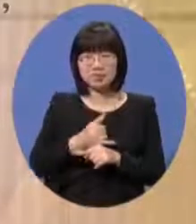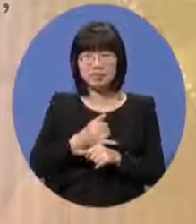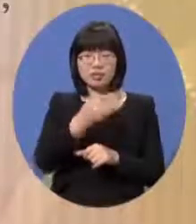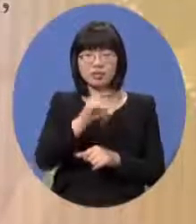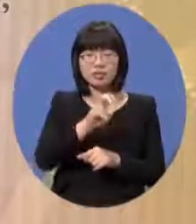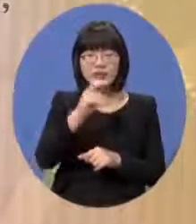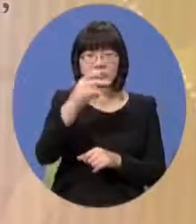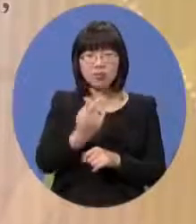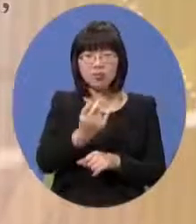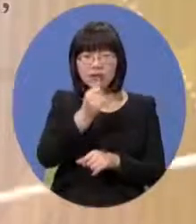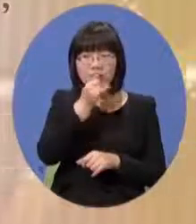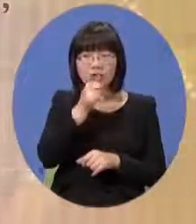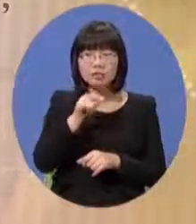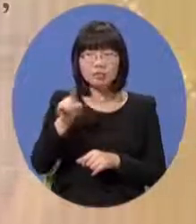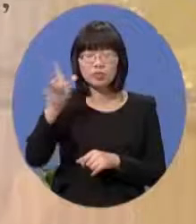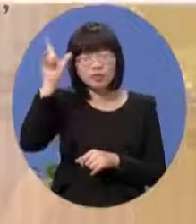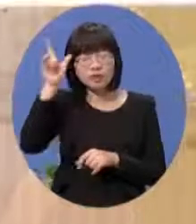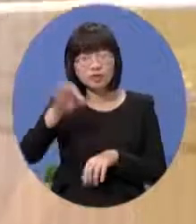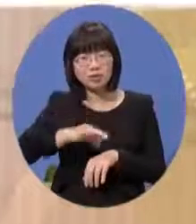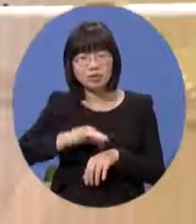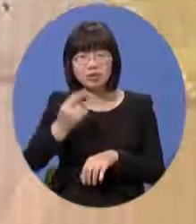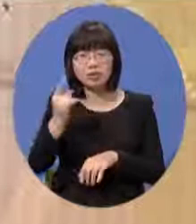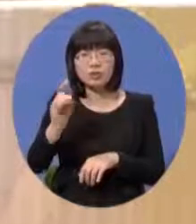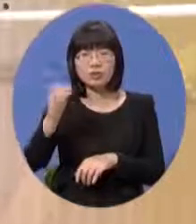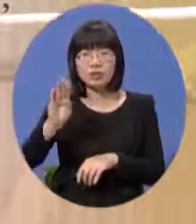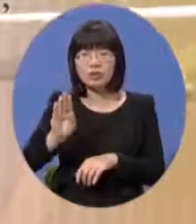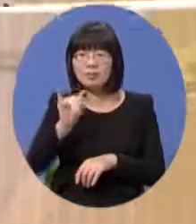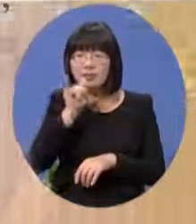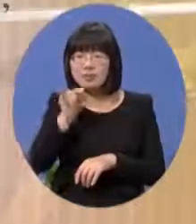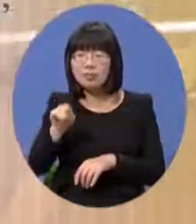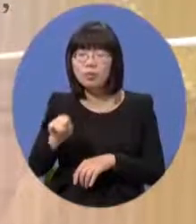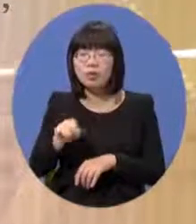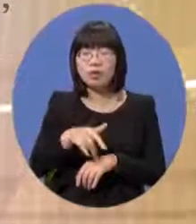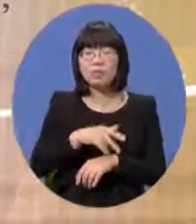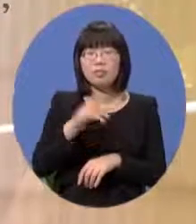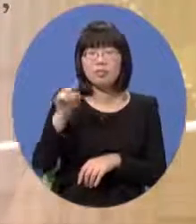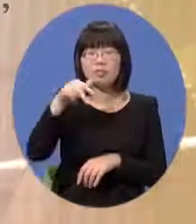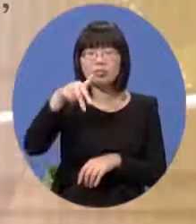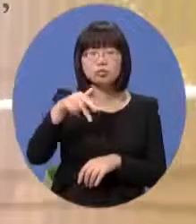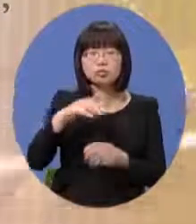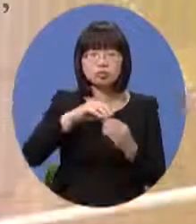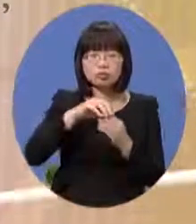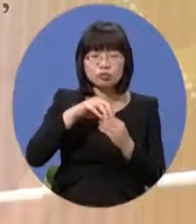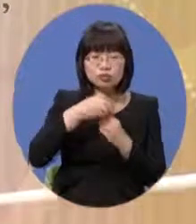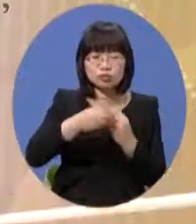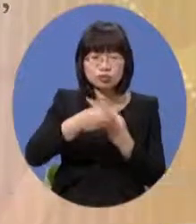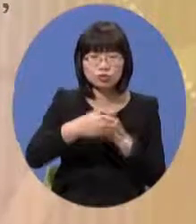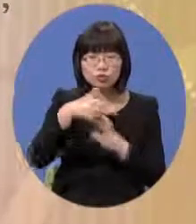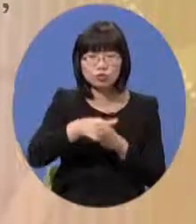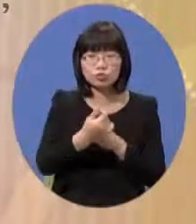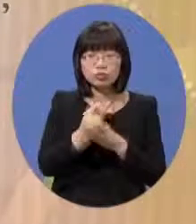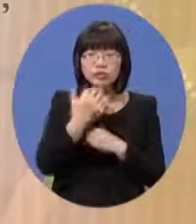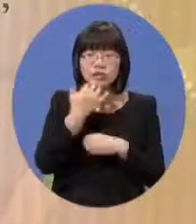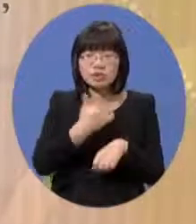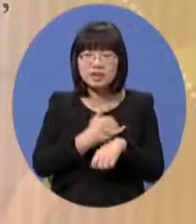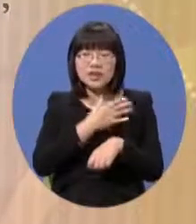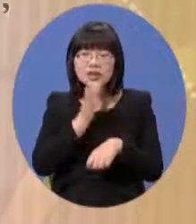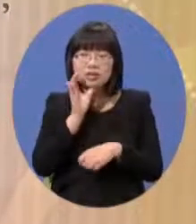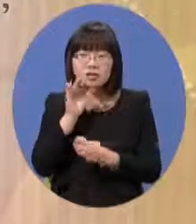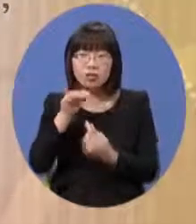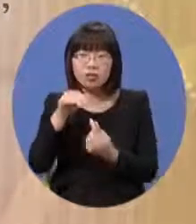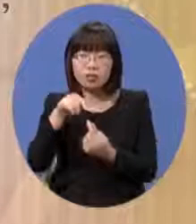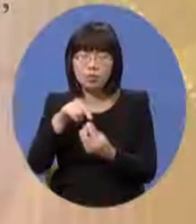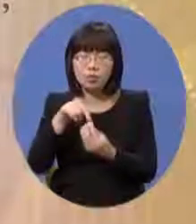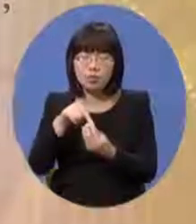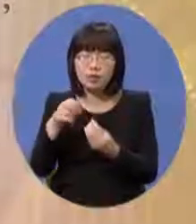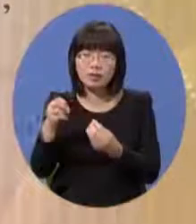되겠고요. 그리고 뭐 쇠고기, 홍합, 그리고 주황색은 뭐 늙은 호박 같은 거, 그리고 노란색으로는 또뭐 된장, 청국장.